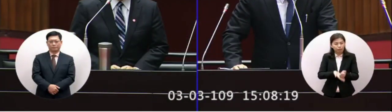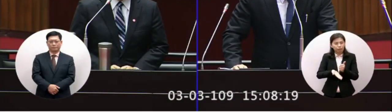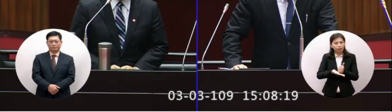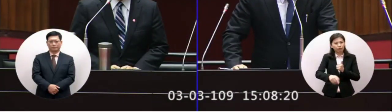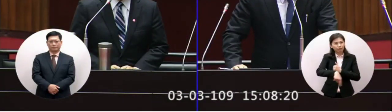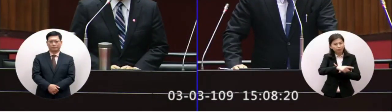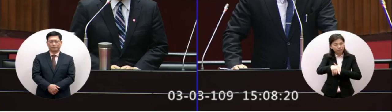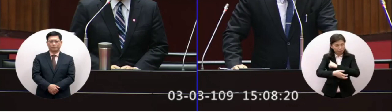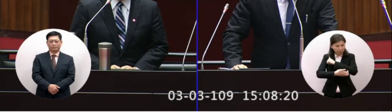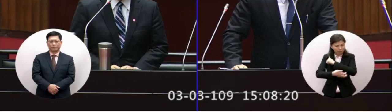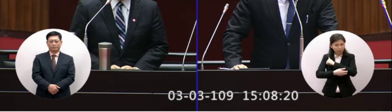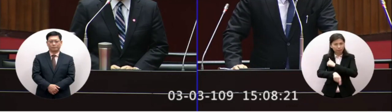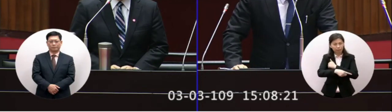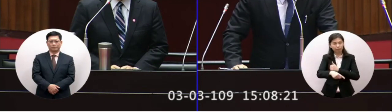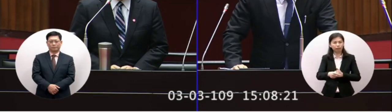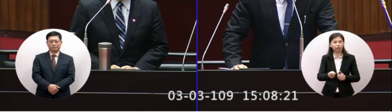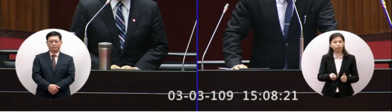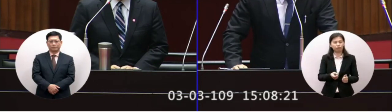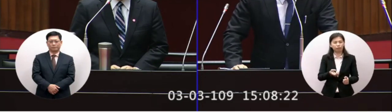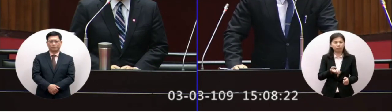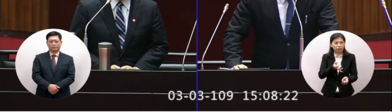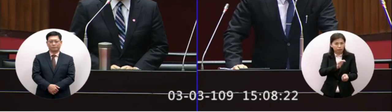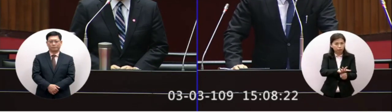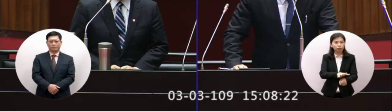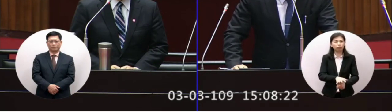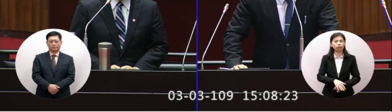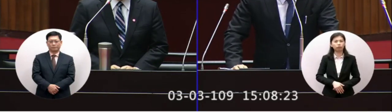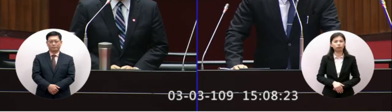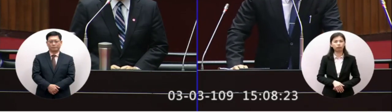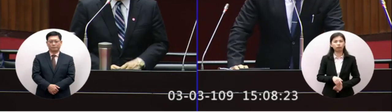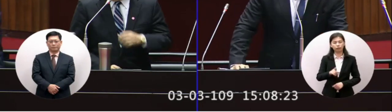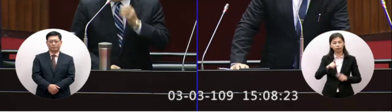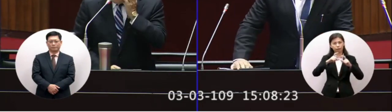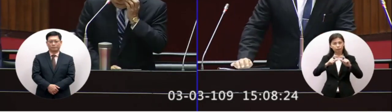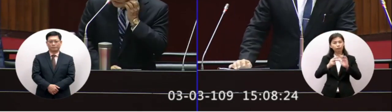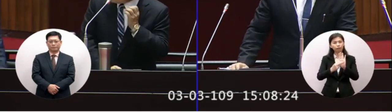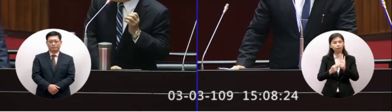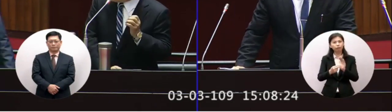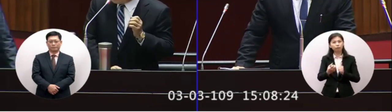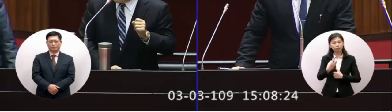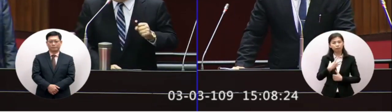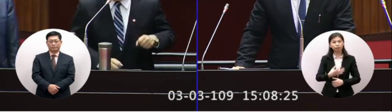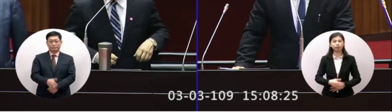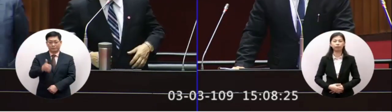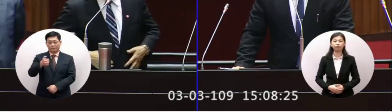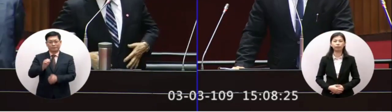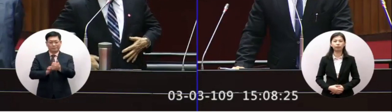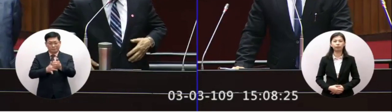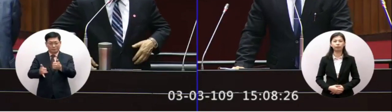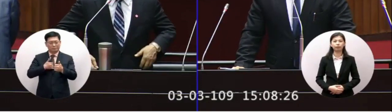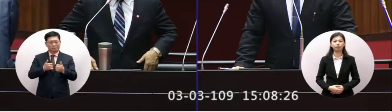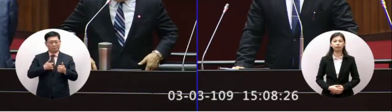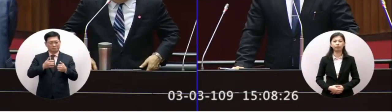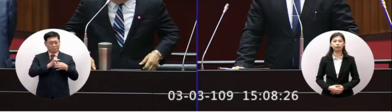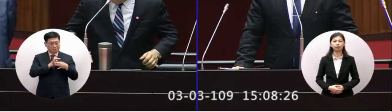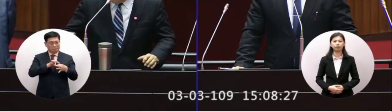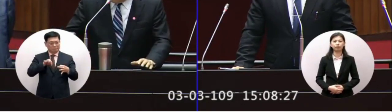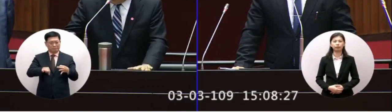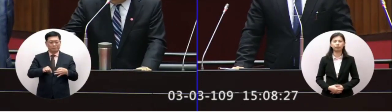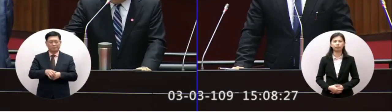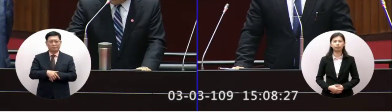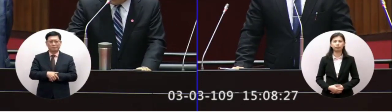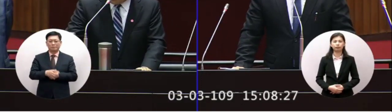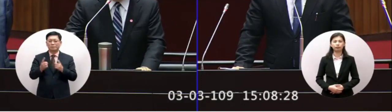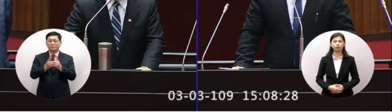前线的防疫人员的第一线的这些士气，这个部分是不是请您回应一下？ 谢谢委员关心